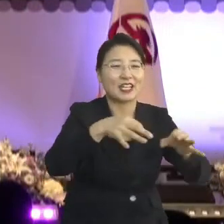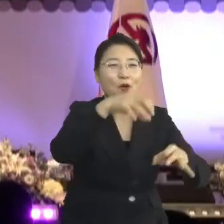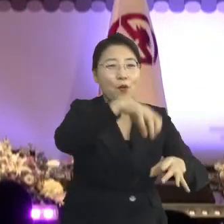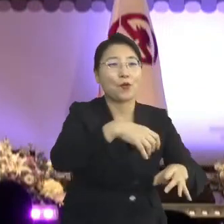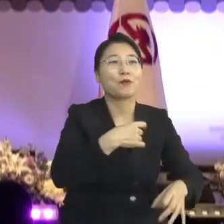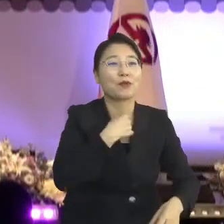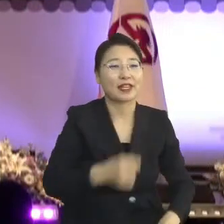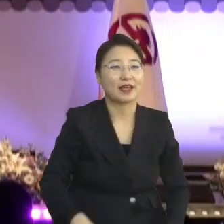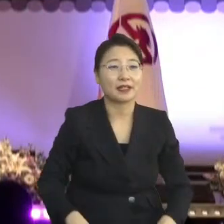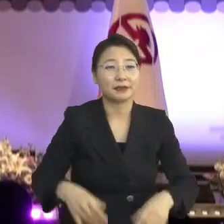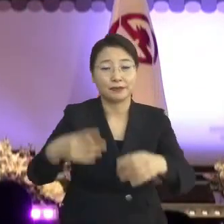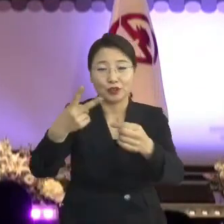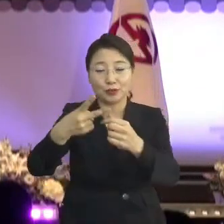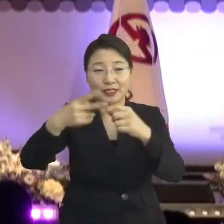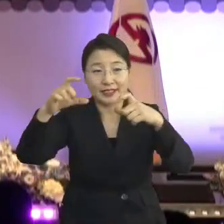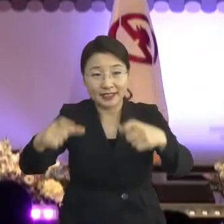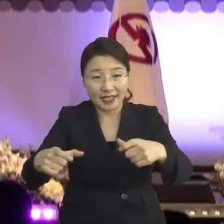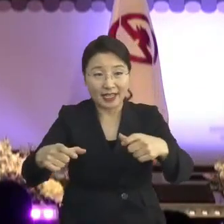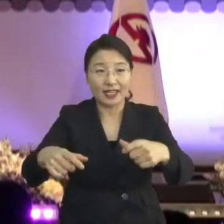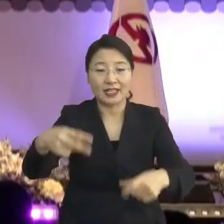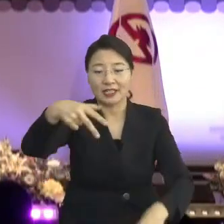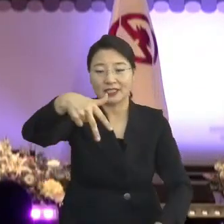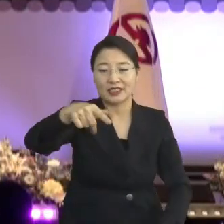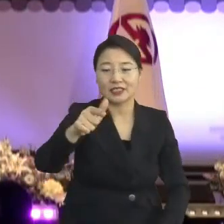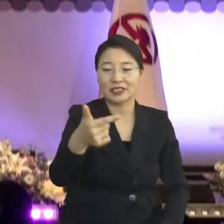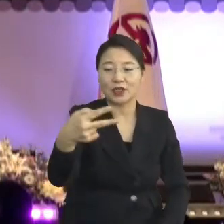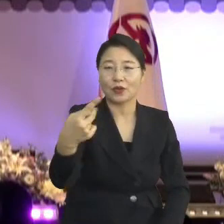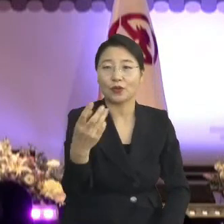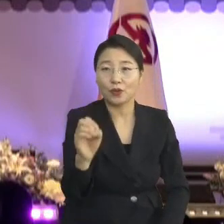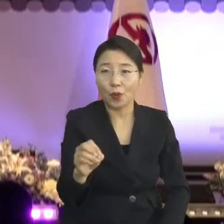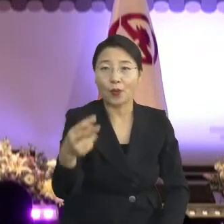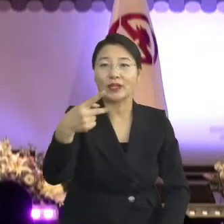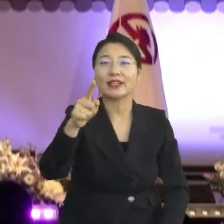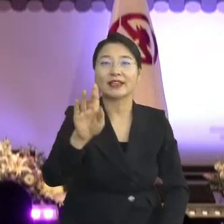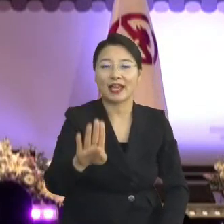지역입니다. 고품격 문화공간을 구축하겠습니다.